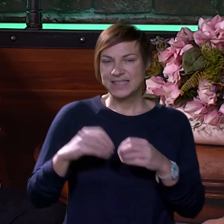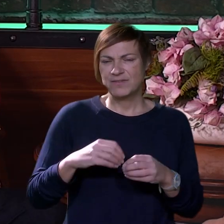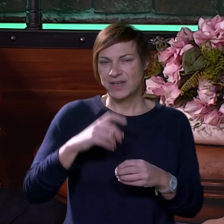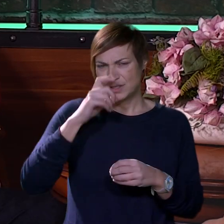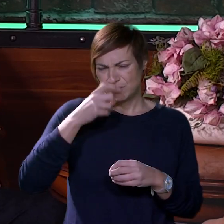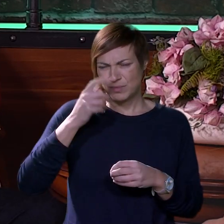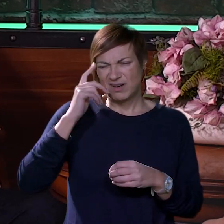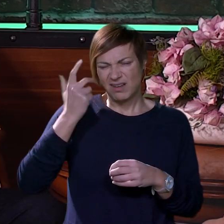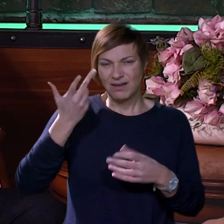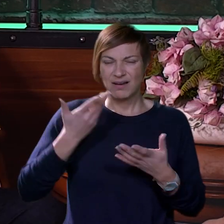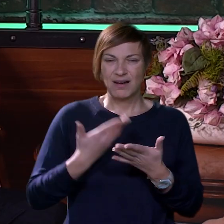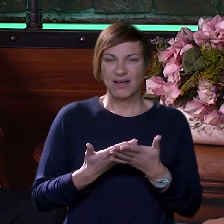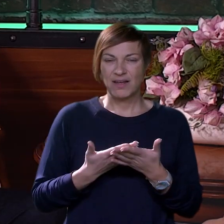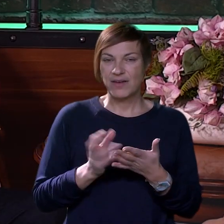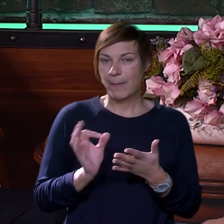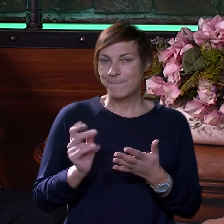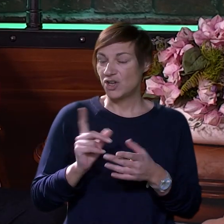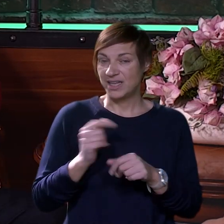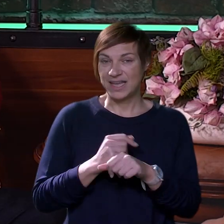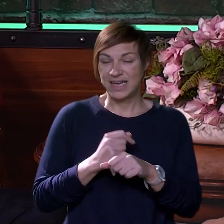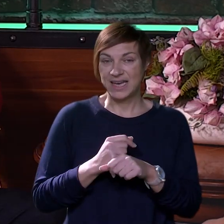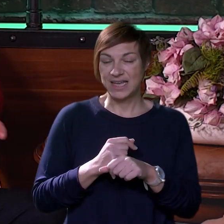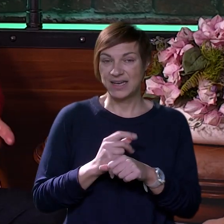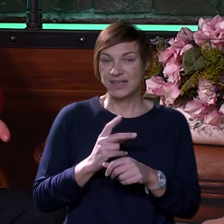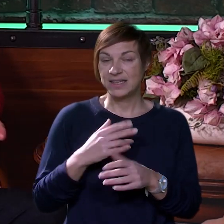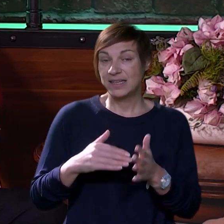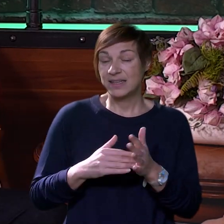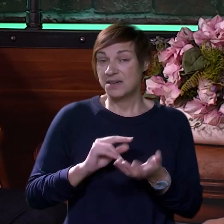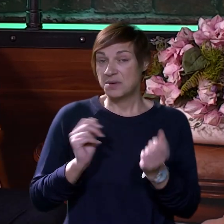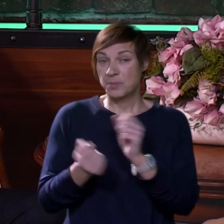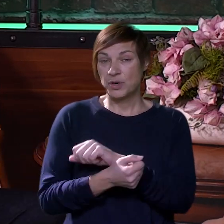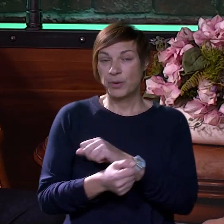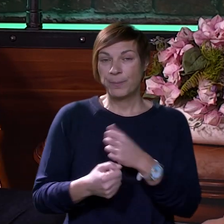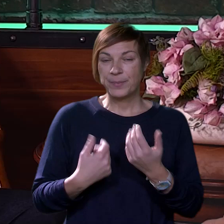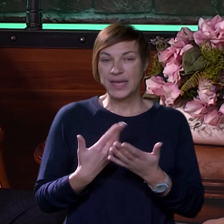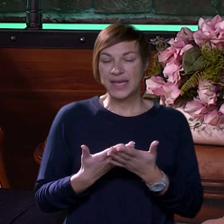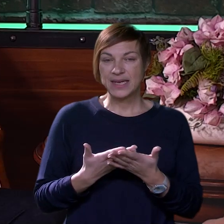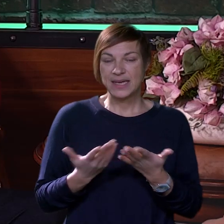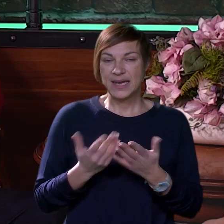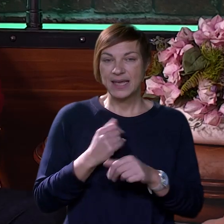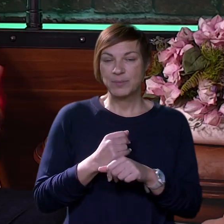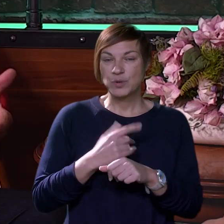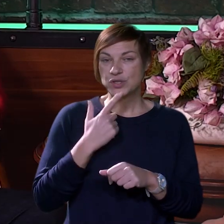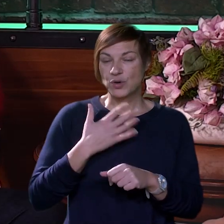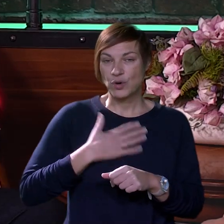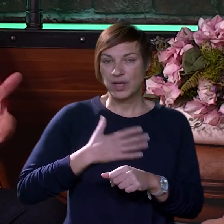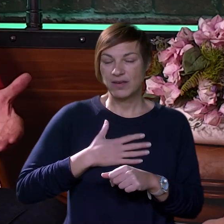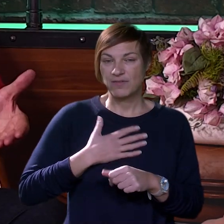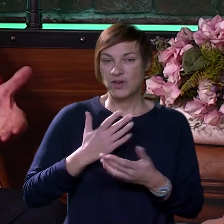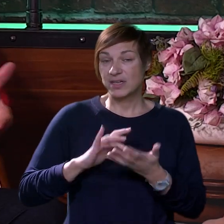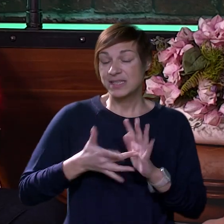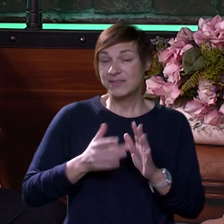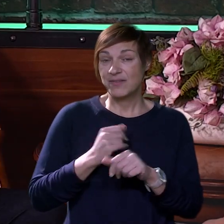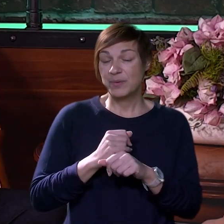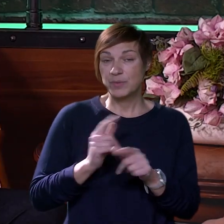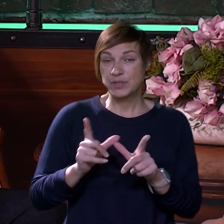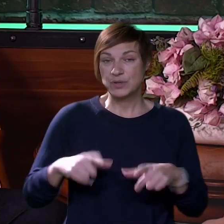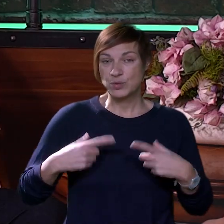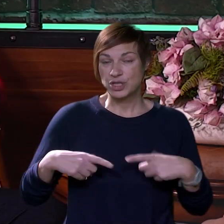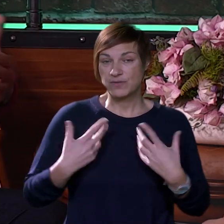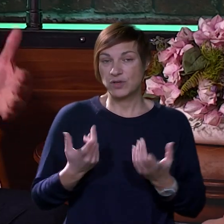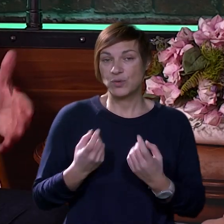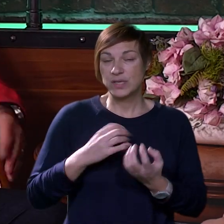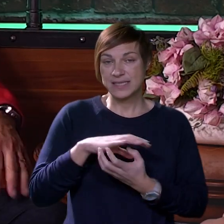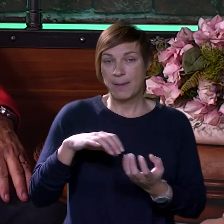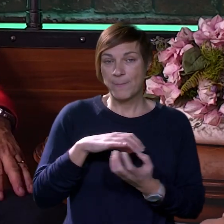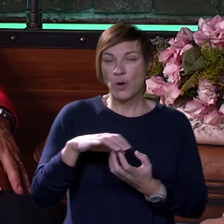vraća, boli ga glava, pa bolje da i ne radi taj posao, da prvo promijenite ili, i da neki posao radi koji voli. Posao vam je sve u životu, jeli,